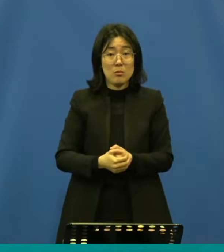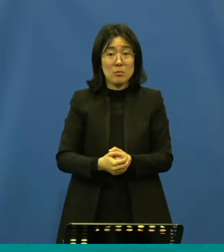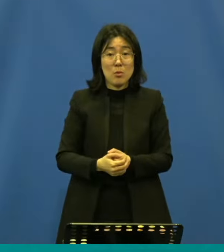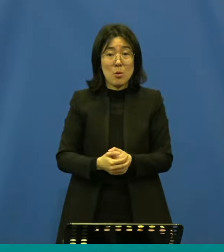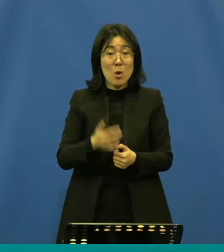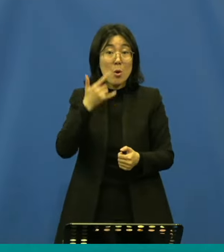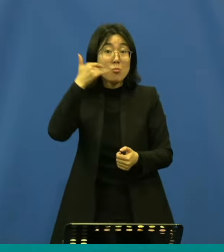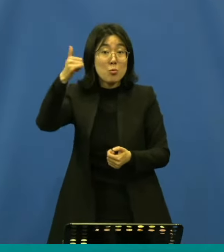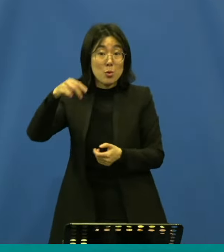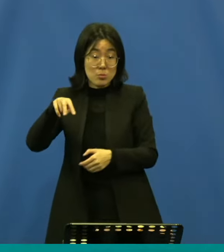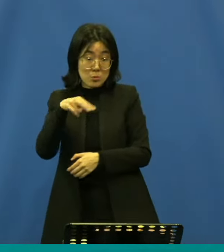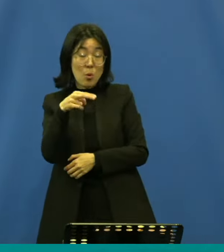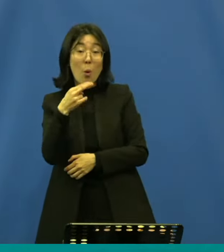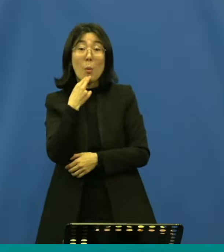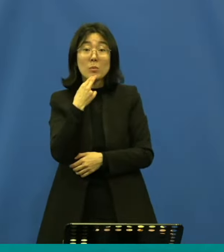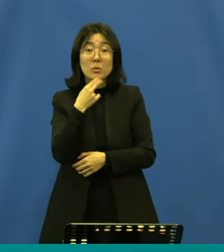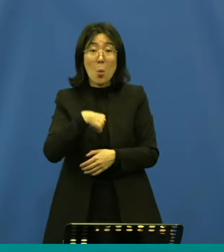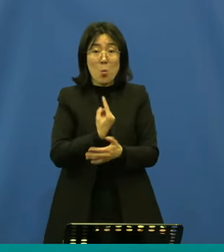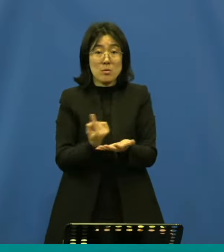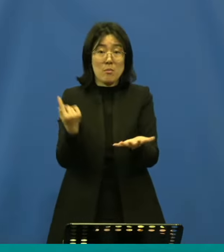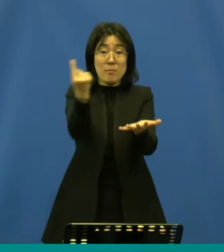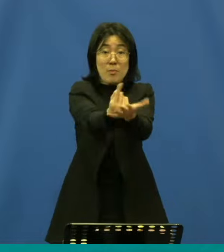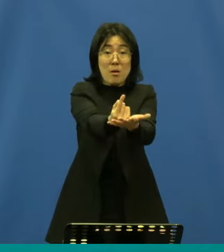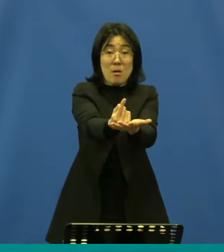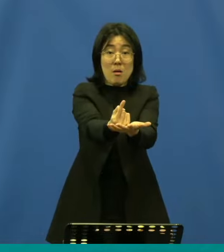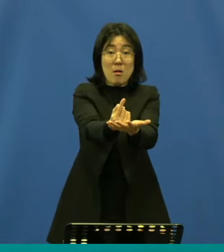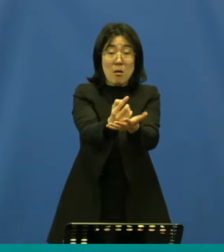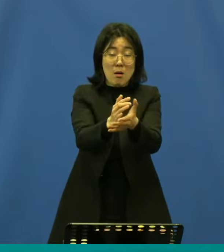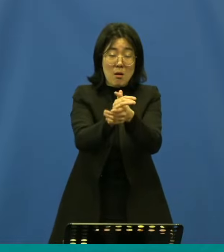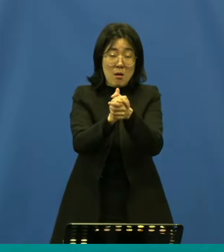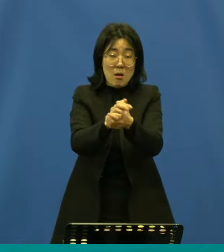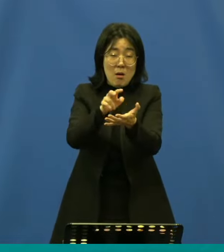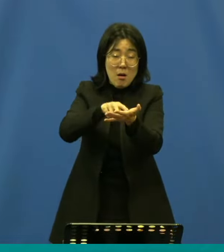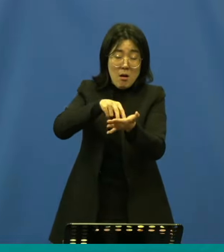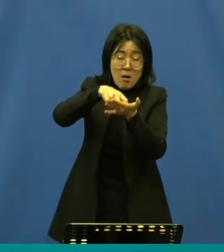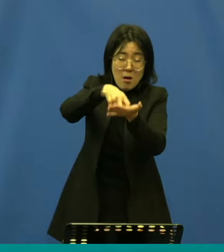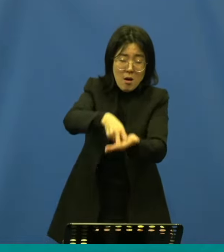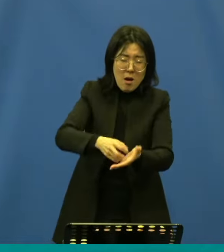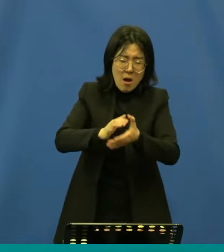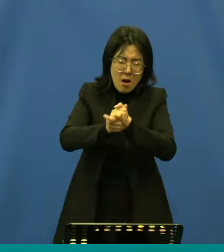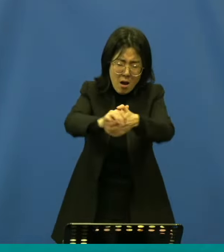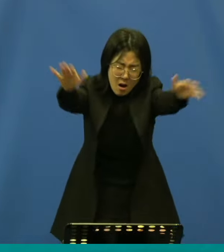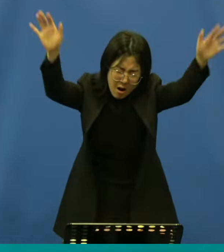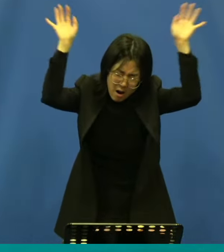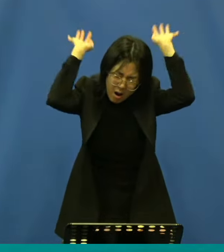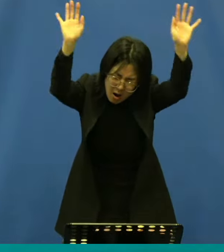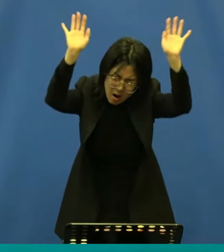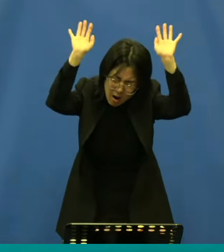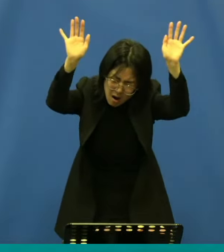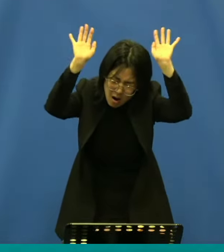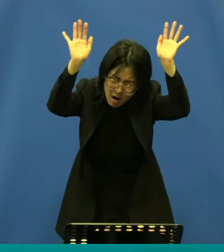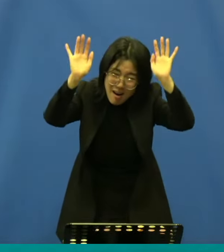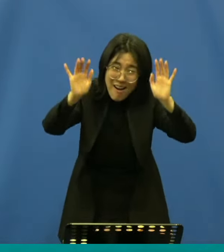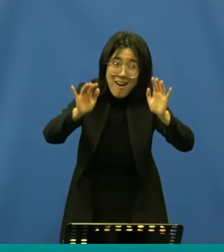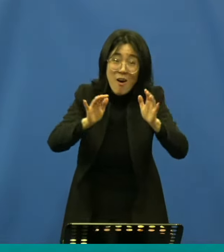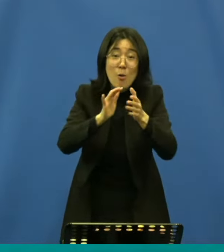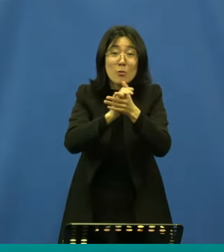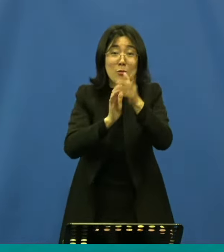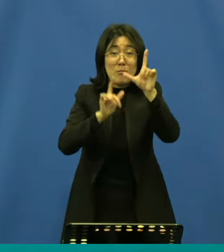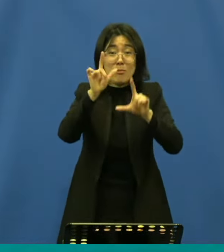한 3학년, 4학년쯤 됐나? 난 어른 사이에 하나 있어. 난 너무 신통망통해가지고 보고 있는데